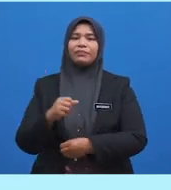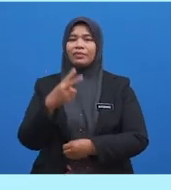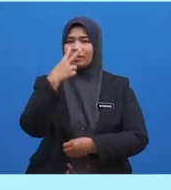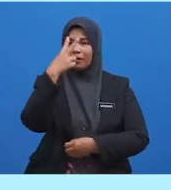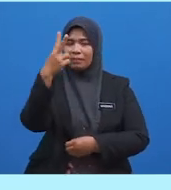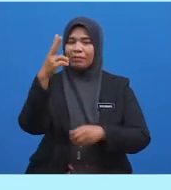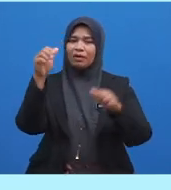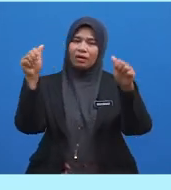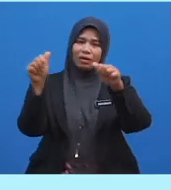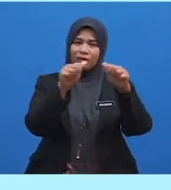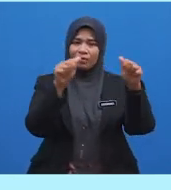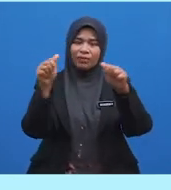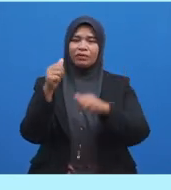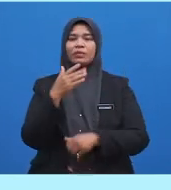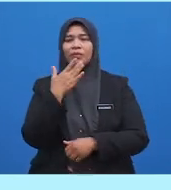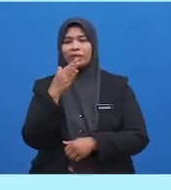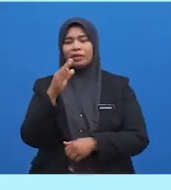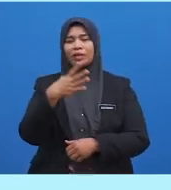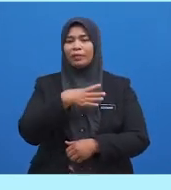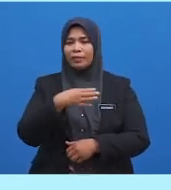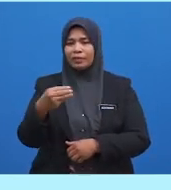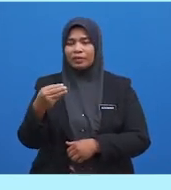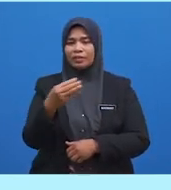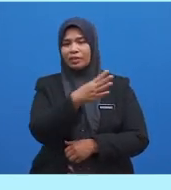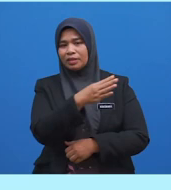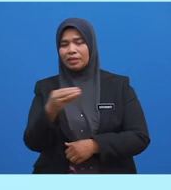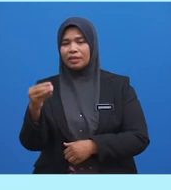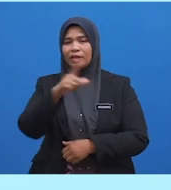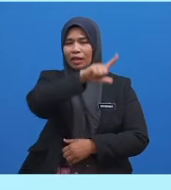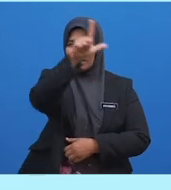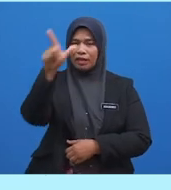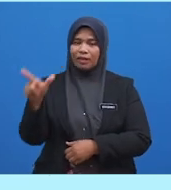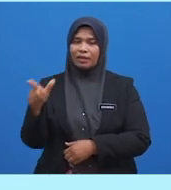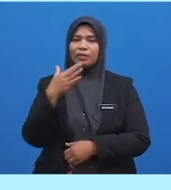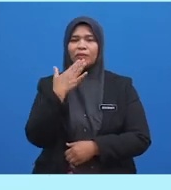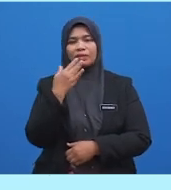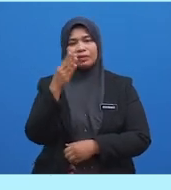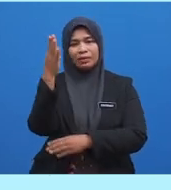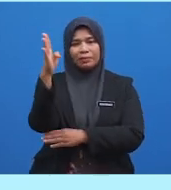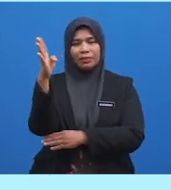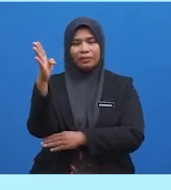Awan berwarna putih ndak lagi berwarna biru